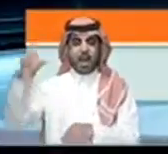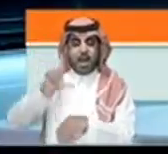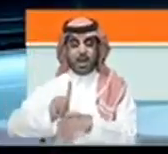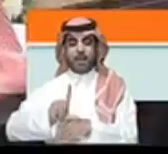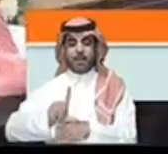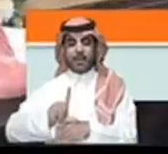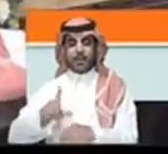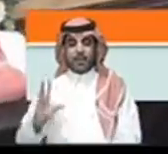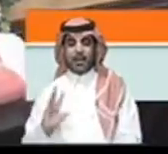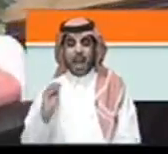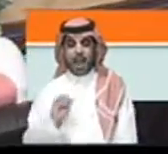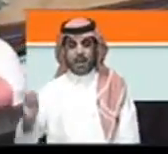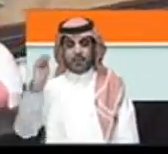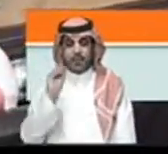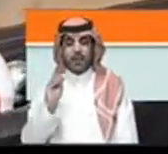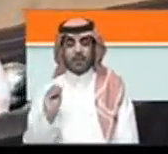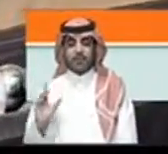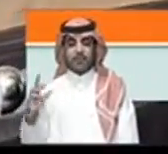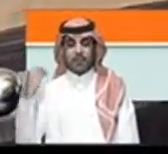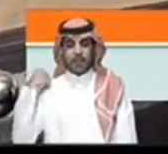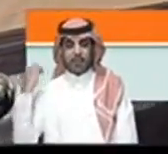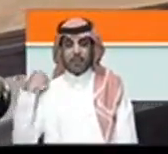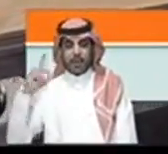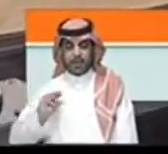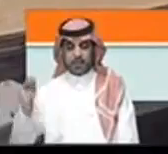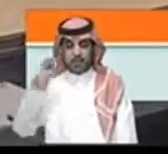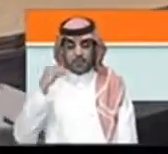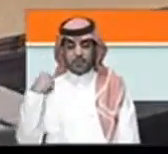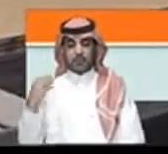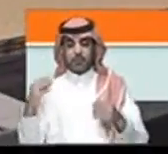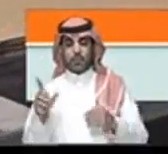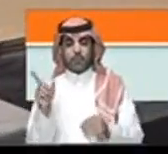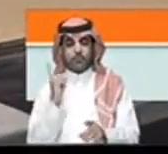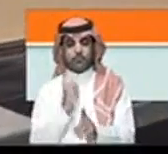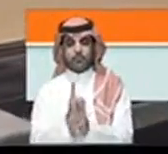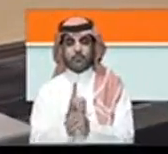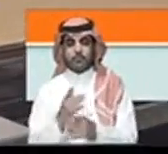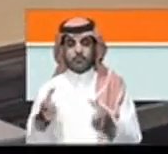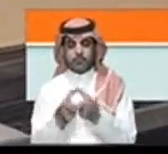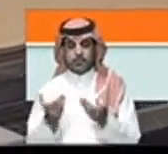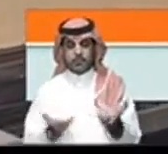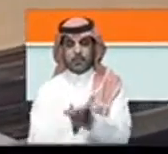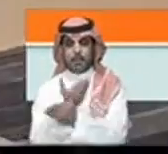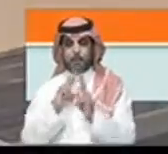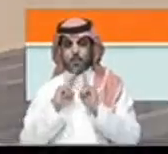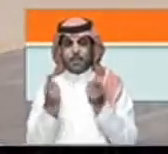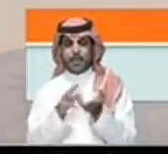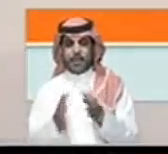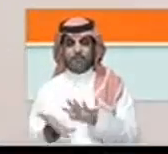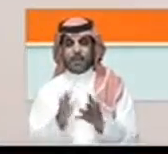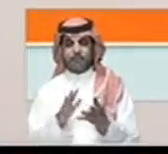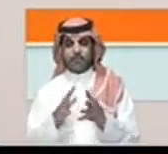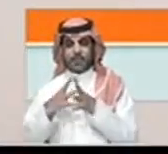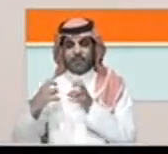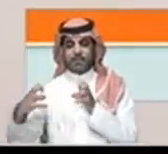رئيس مجلس اداره الهيئه العامه للرياضه رئيس اللجنه الاولمبيه العربيه السعوديه وتم خلال المؤتمر الكشف عن تفاصيل